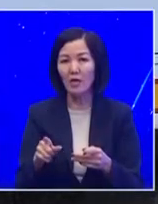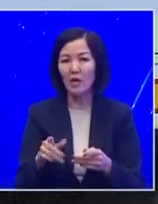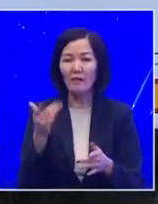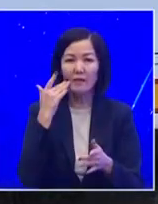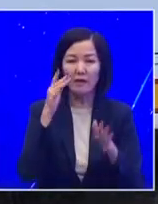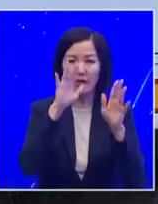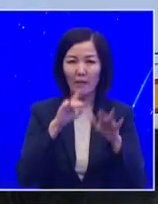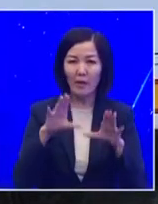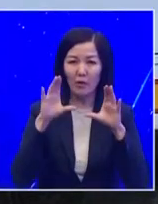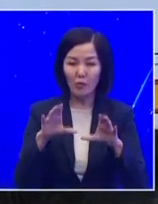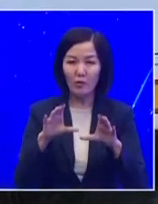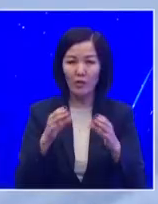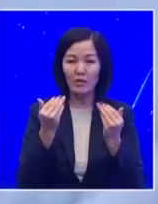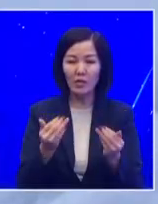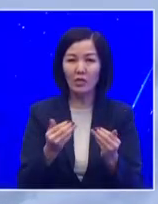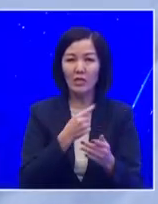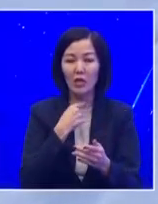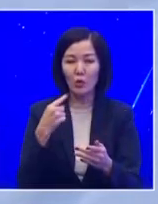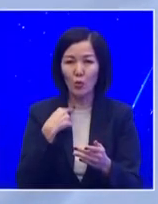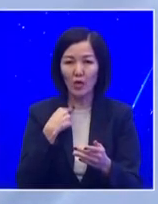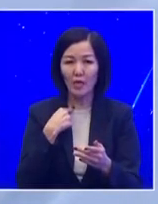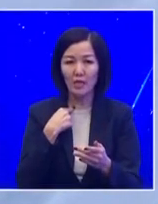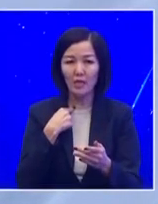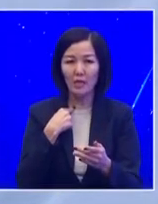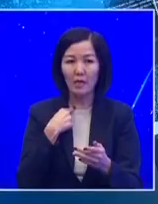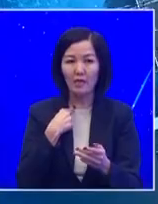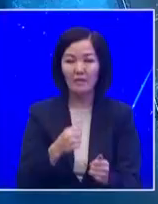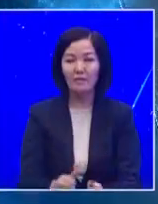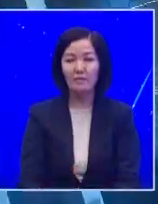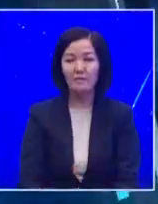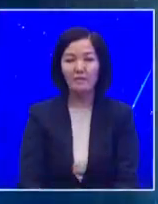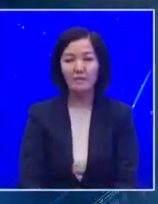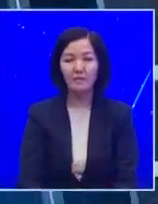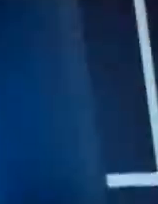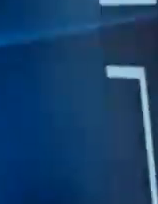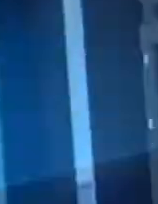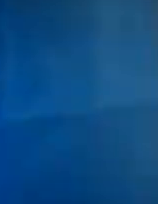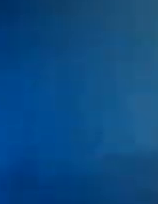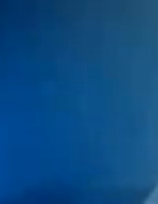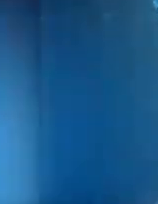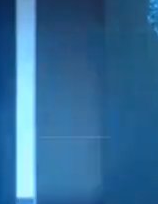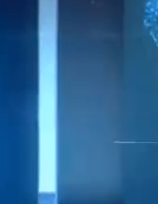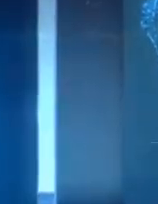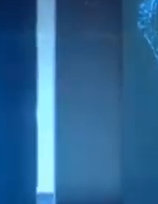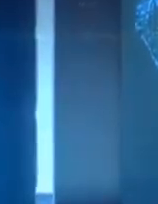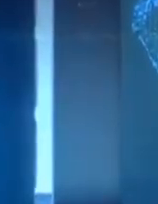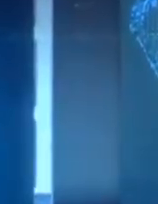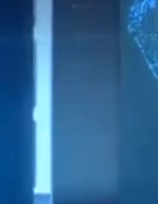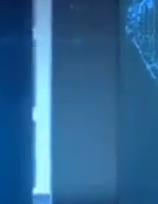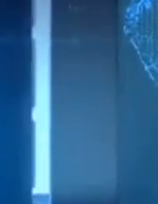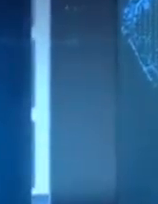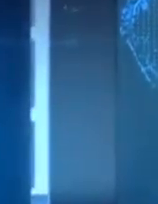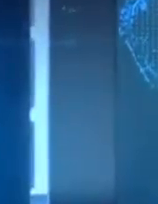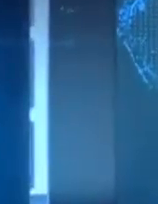осадками климатическая зона, в которой находится Талдыкурган, не отличается. Гульмира Тимиргалиева, Мируэр Кайнышева, Жарик Курманбаев, телеканал